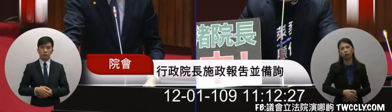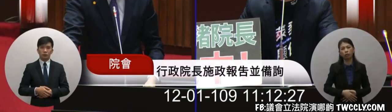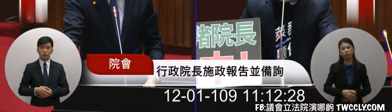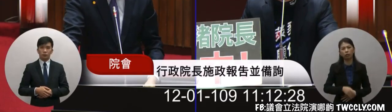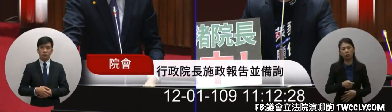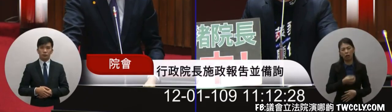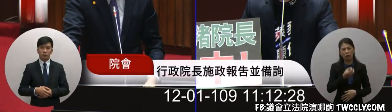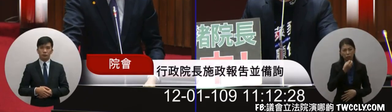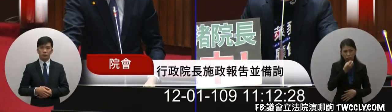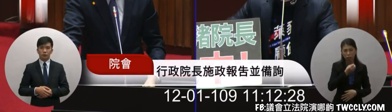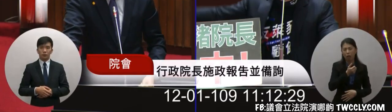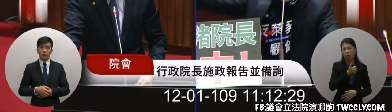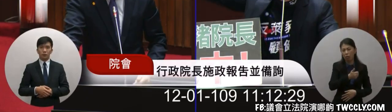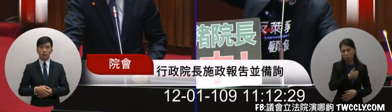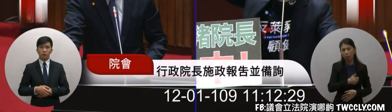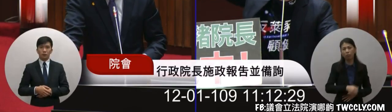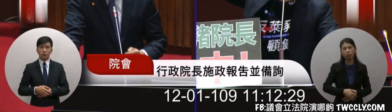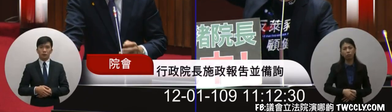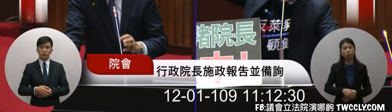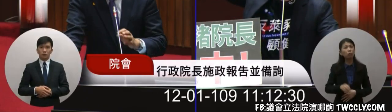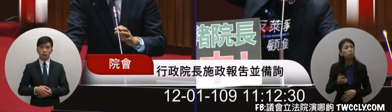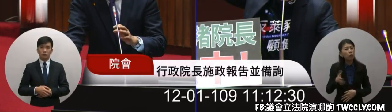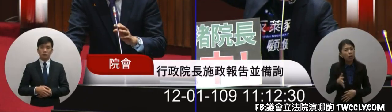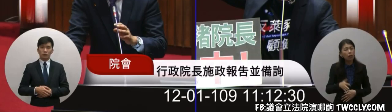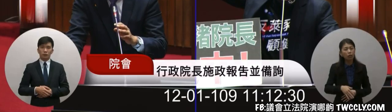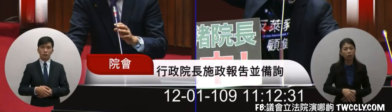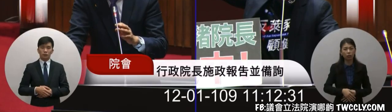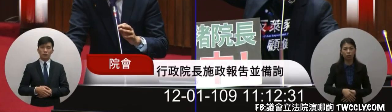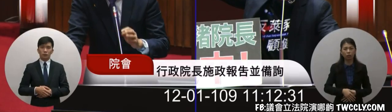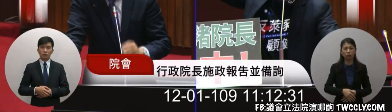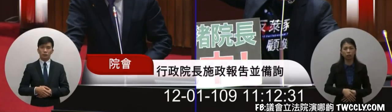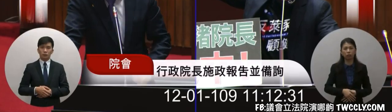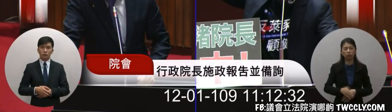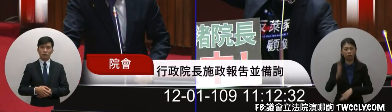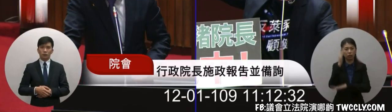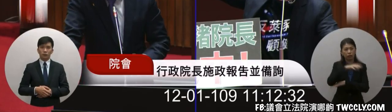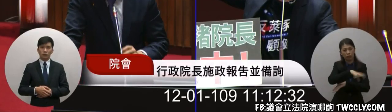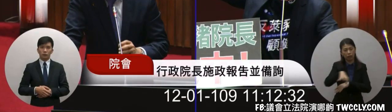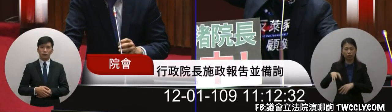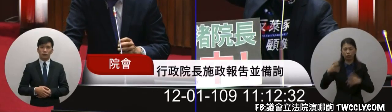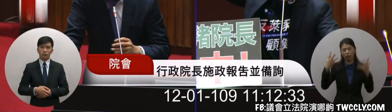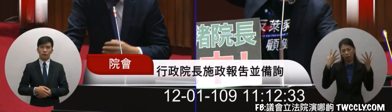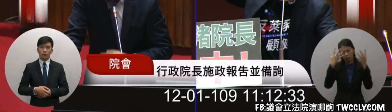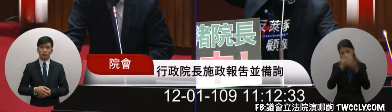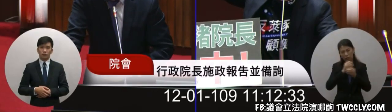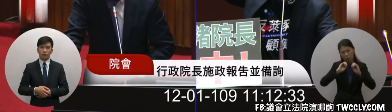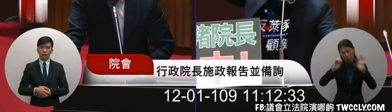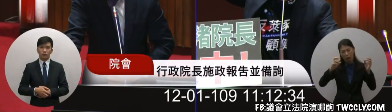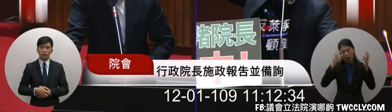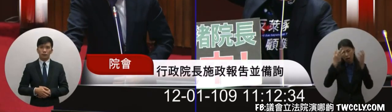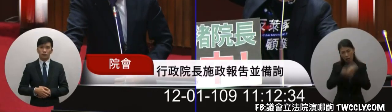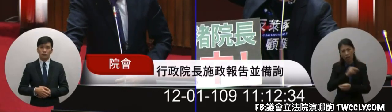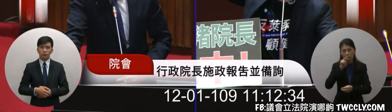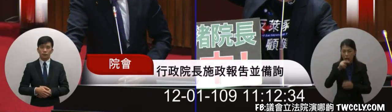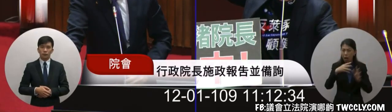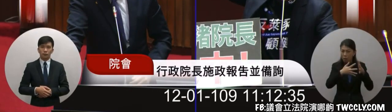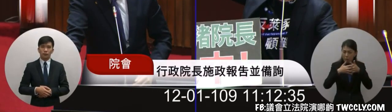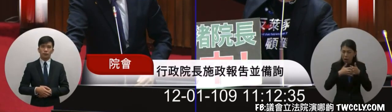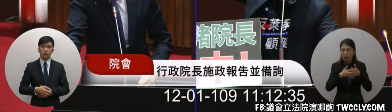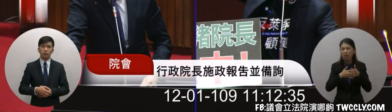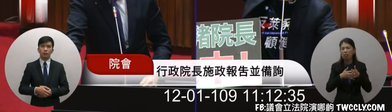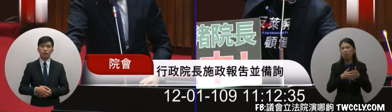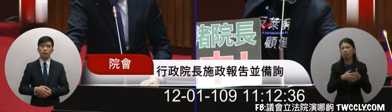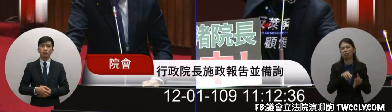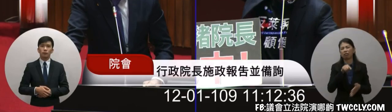块很好吃？就是因为所有的政府部门都在误导，你只要看到产地是美国，